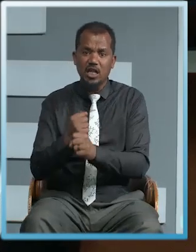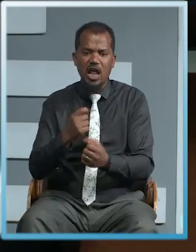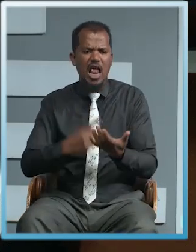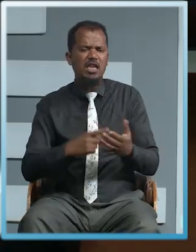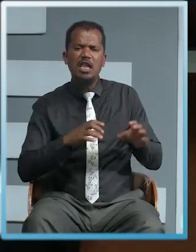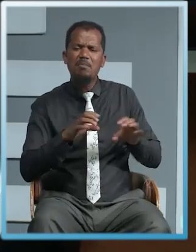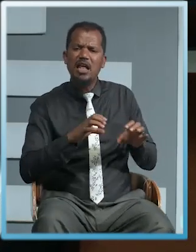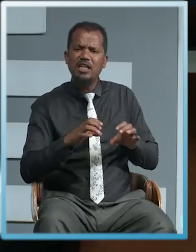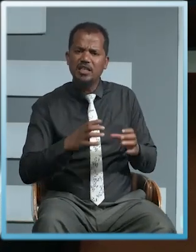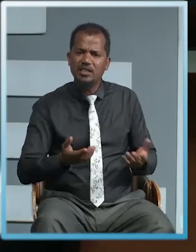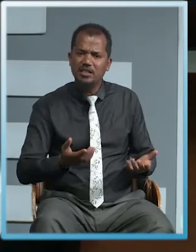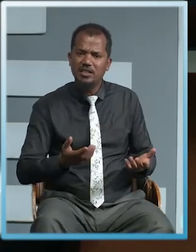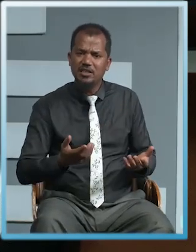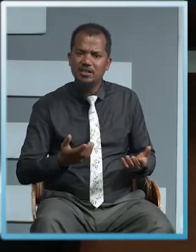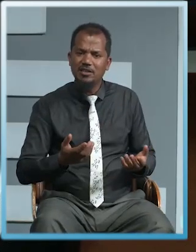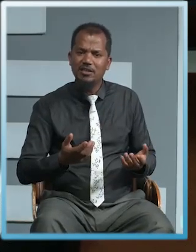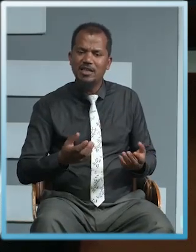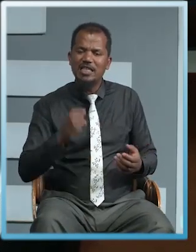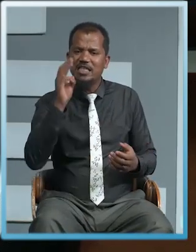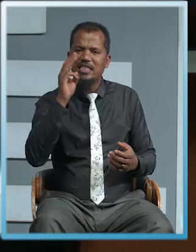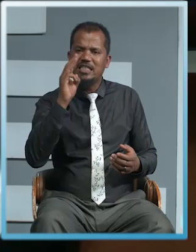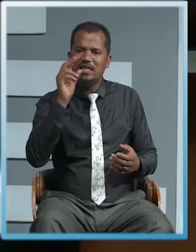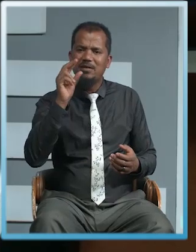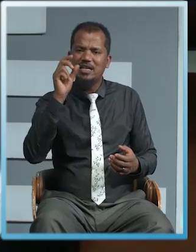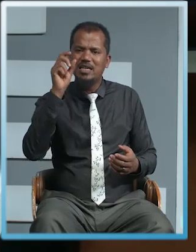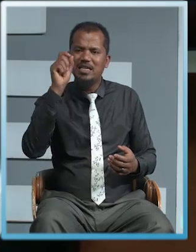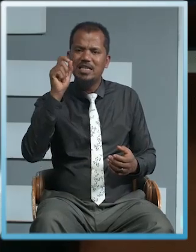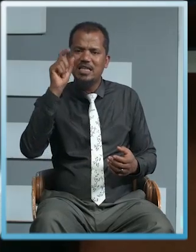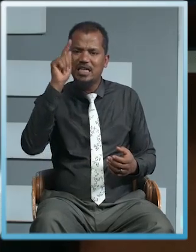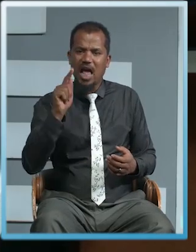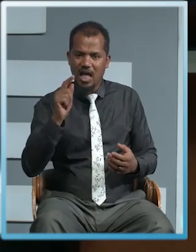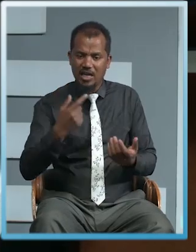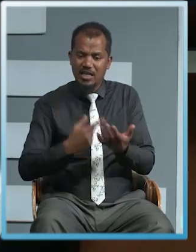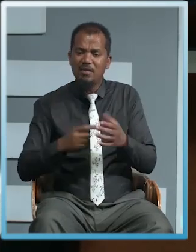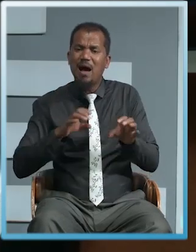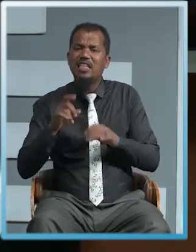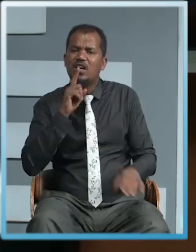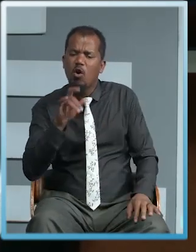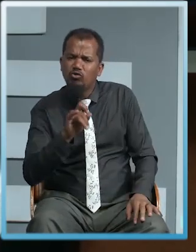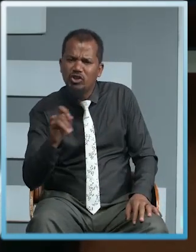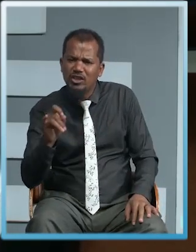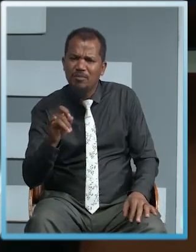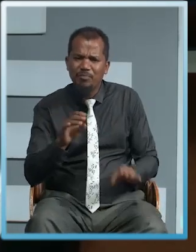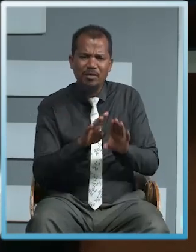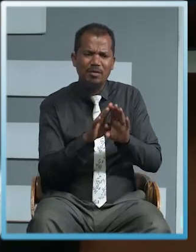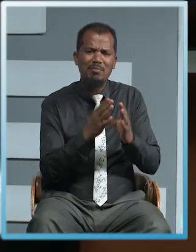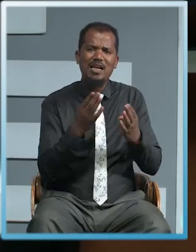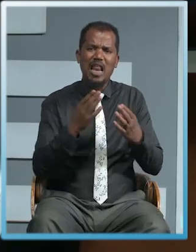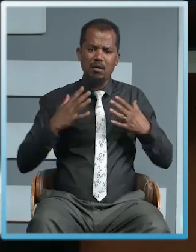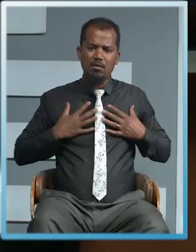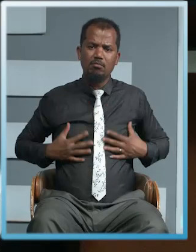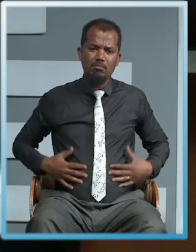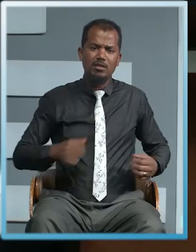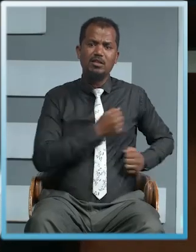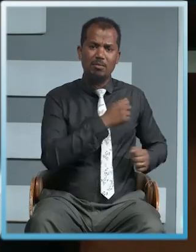اندي مارك سنة سب سب انا اندي اندي نورش نجر مارك نونجي كبرلاي كم يفتشوا